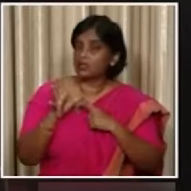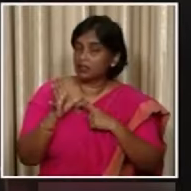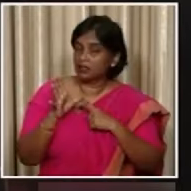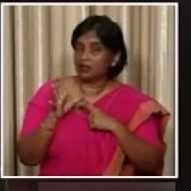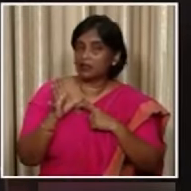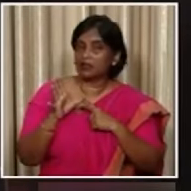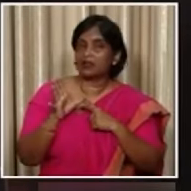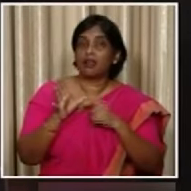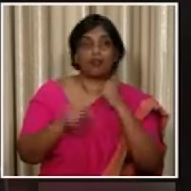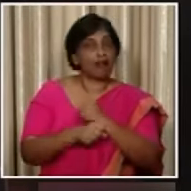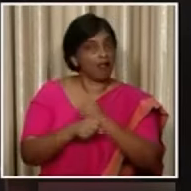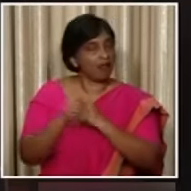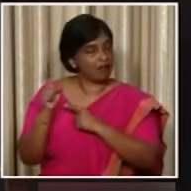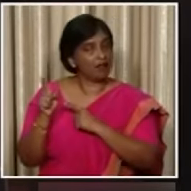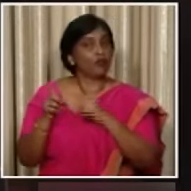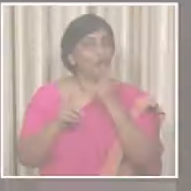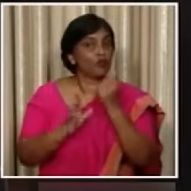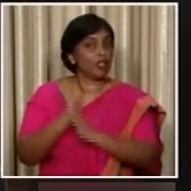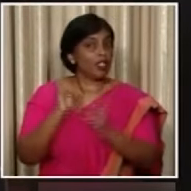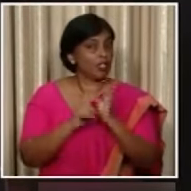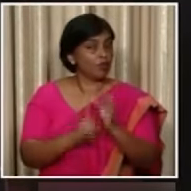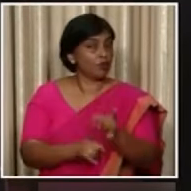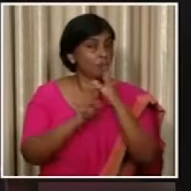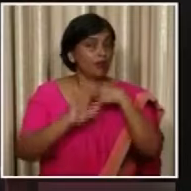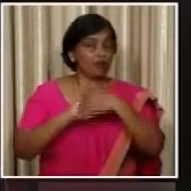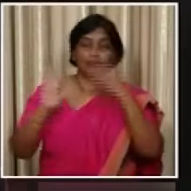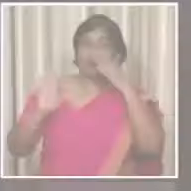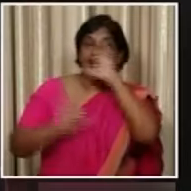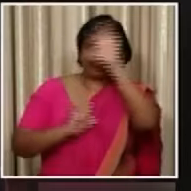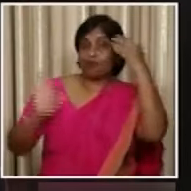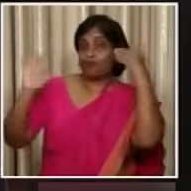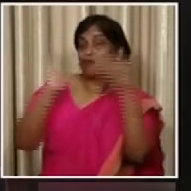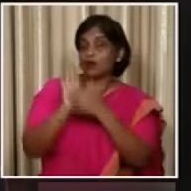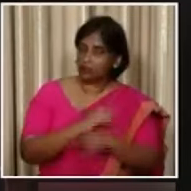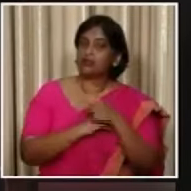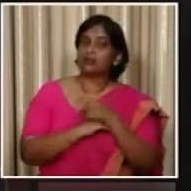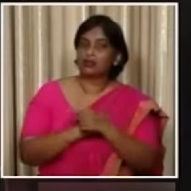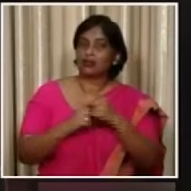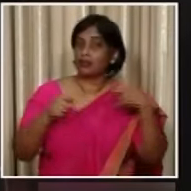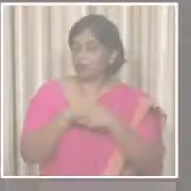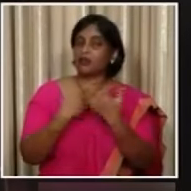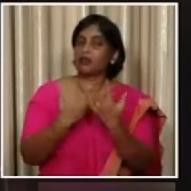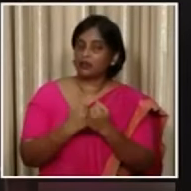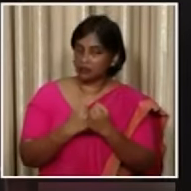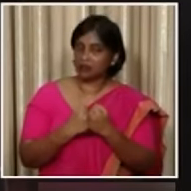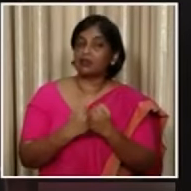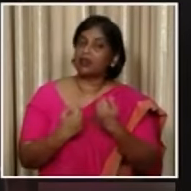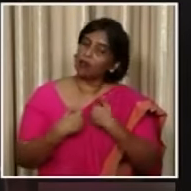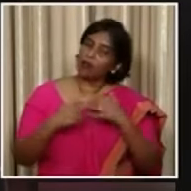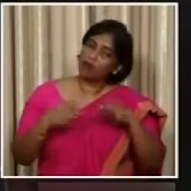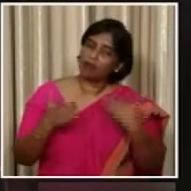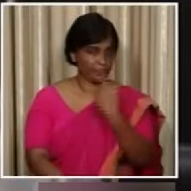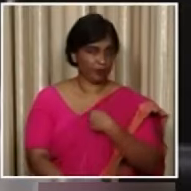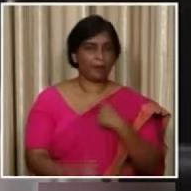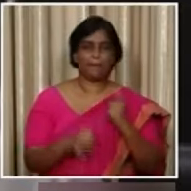කරලා ගානාවේ මුදල් ඇමතිවරු රට වෙනුවෙන් ලබාගත්තු ඒ සහනය එක ලබා ගන්නට අපි ඕනතරම්